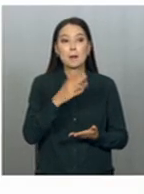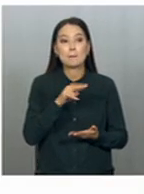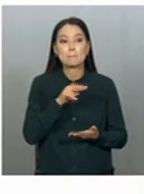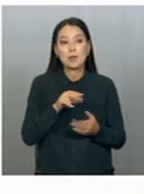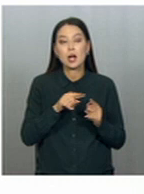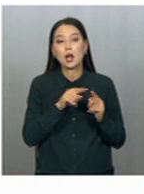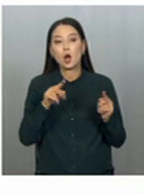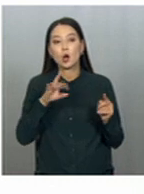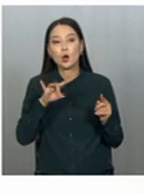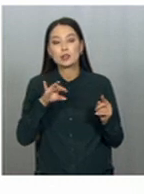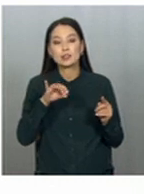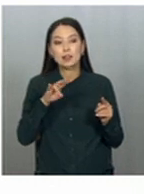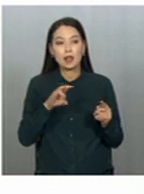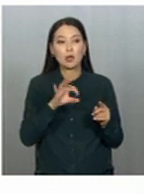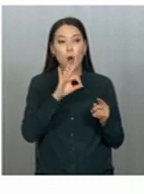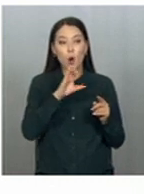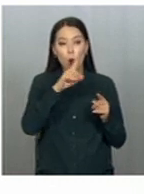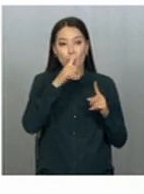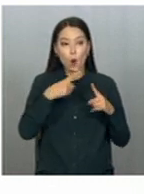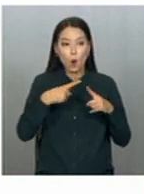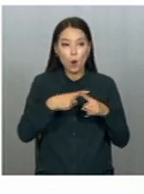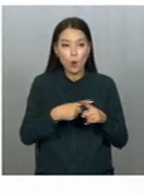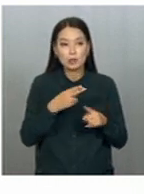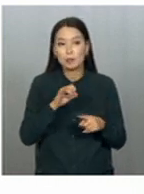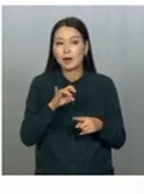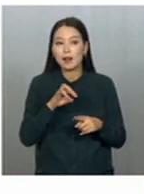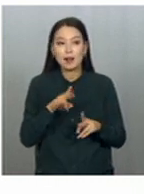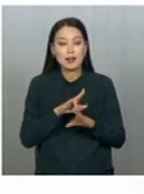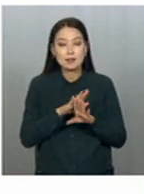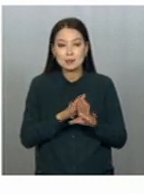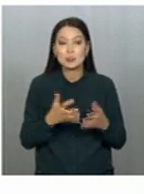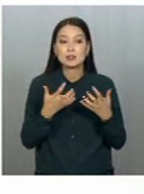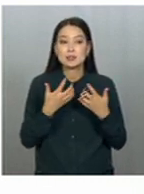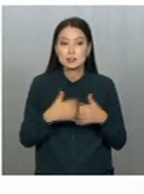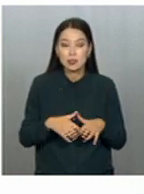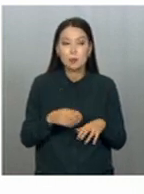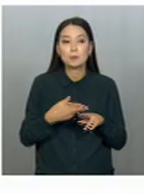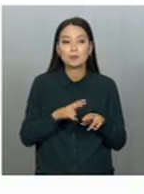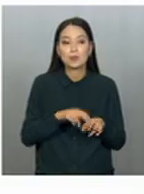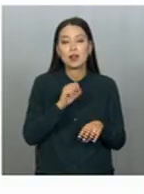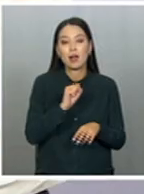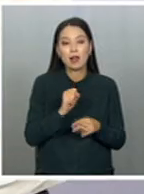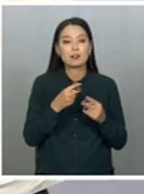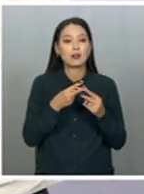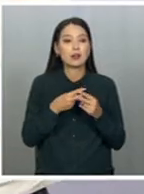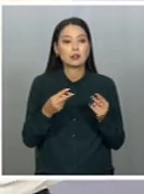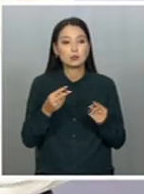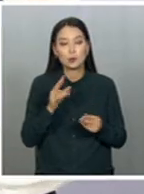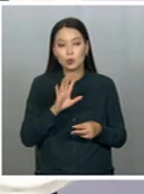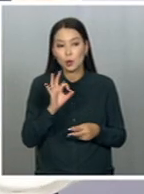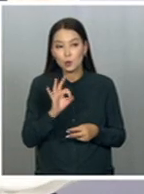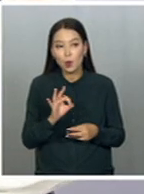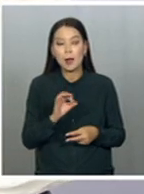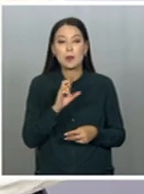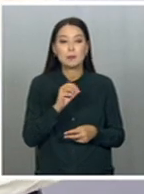координаттар өстеріне параллель емес деп есептейміз. Сонда альфа 0-ге тең емес, бетта 0-ге тең емес